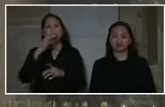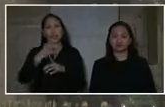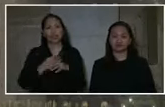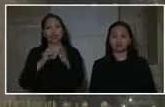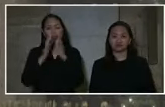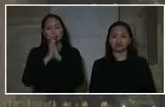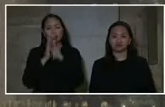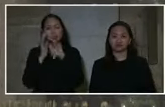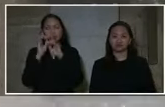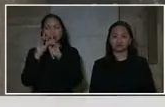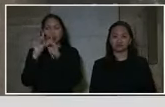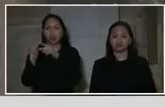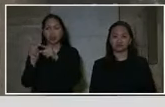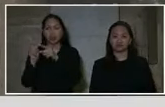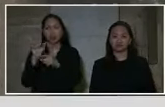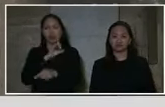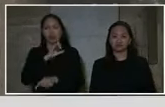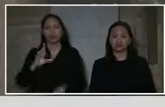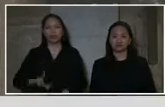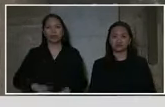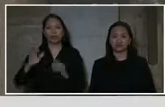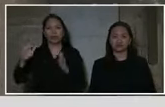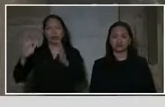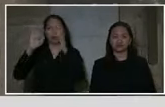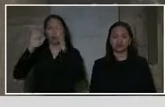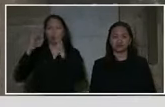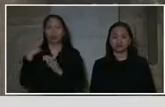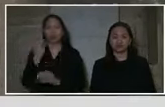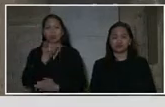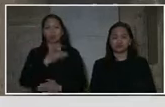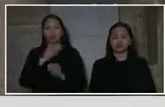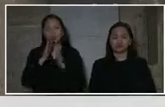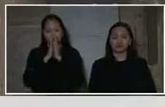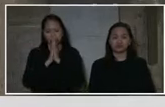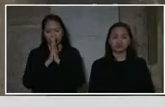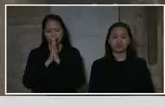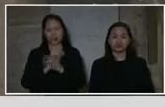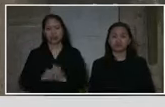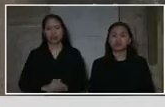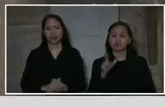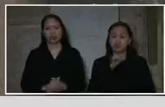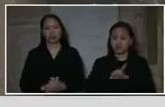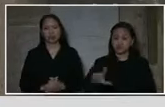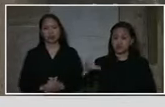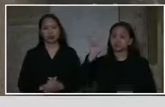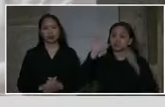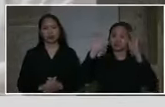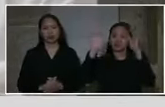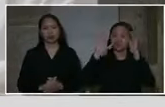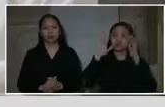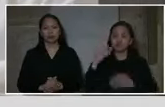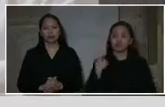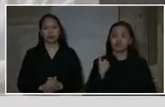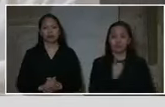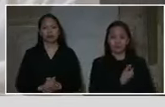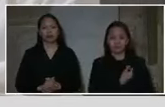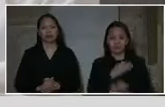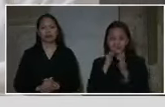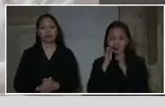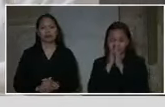itutugunay, Panginoon, dinggin mo ang aming panalangin. Panginoon, dinggin mo ang aming